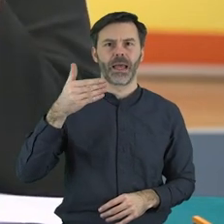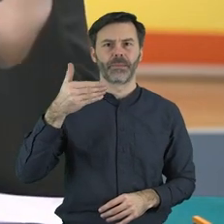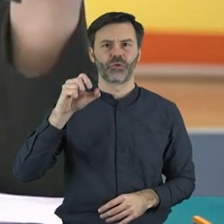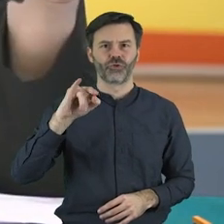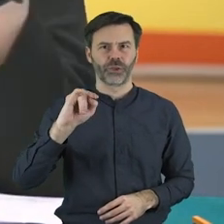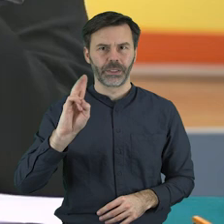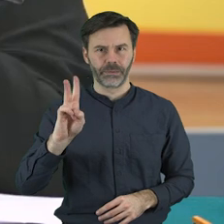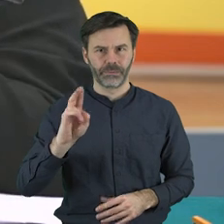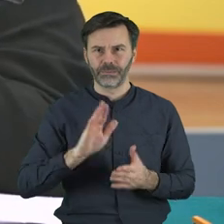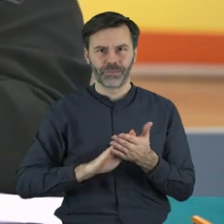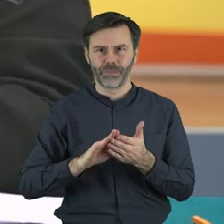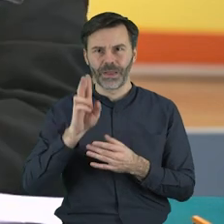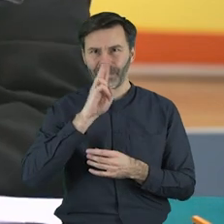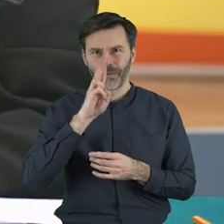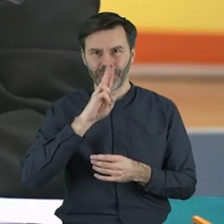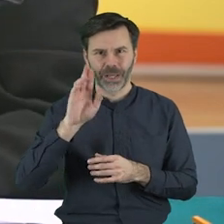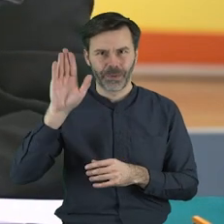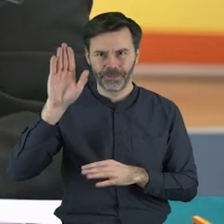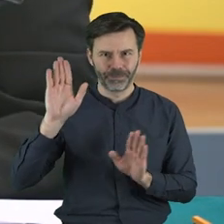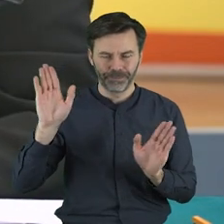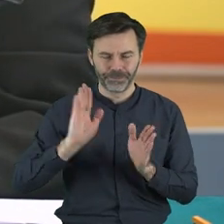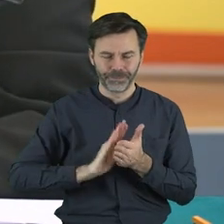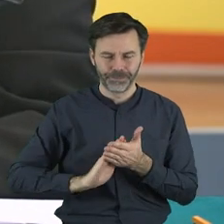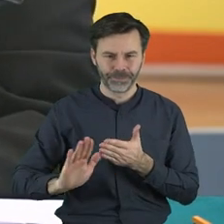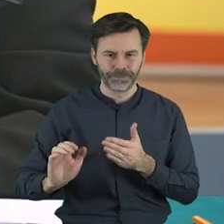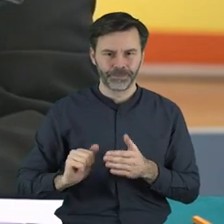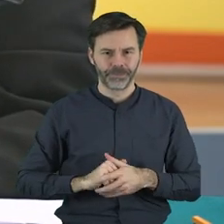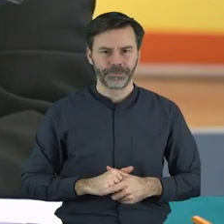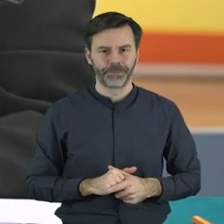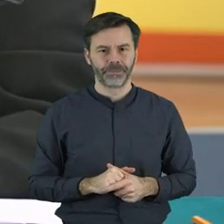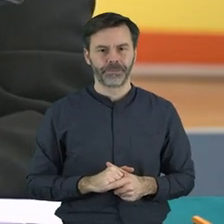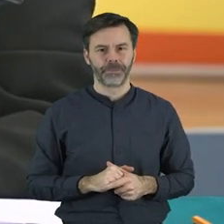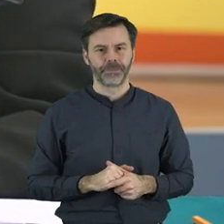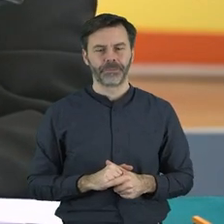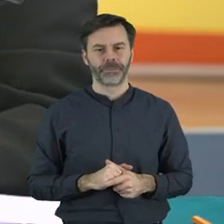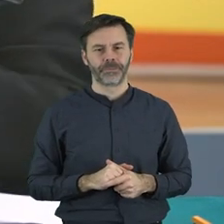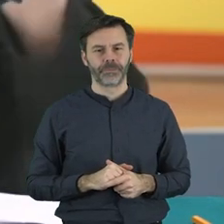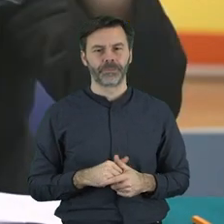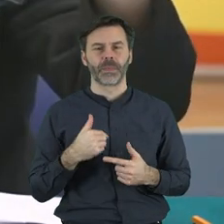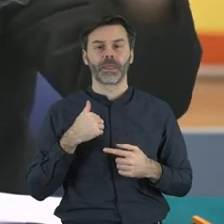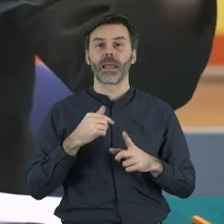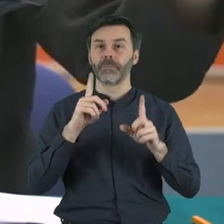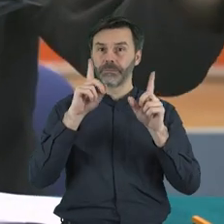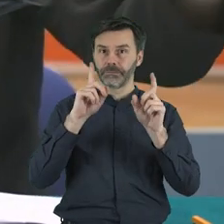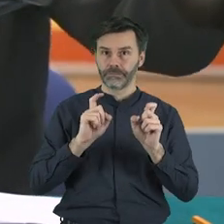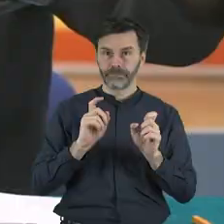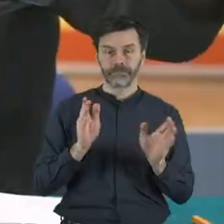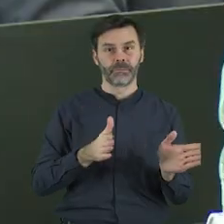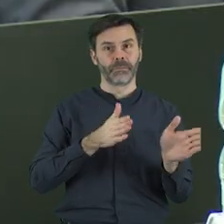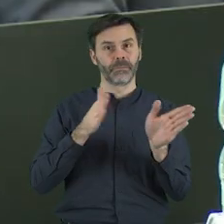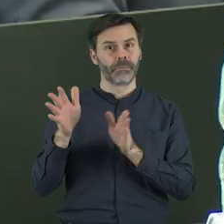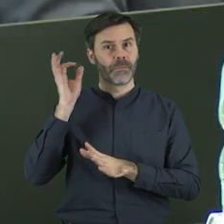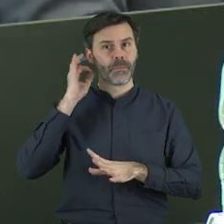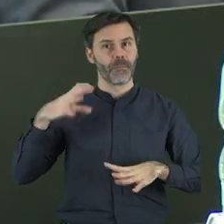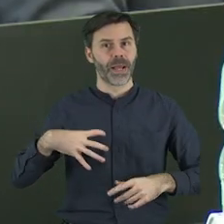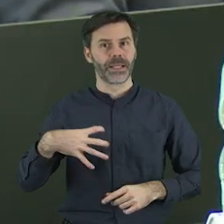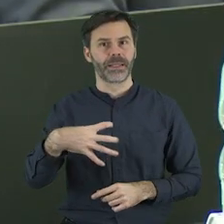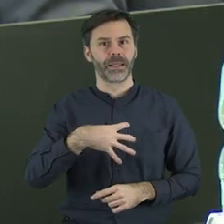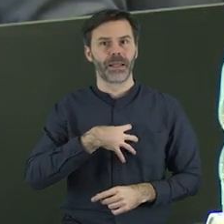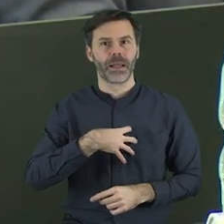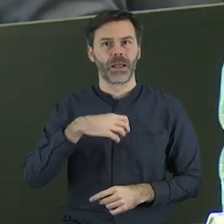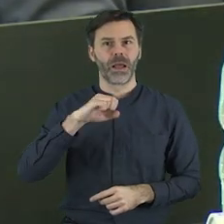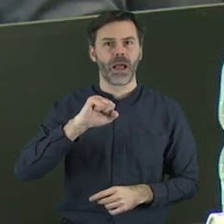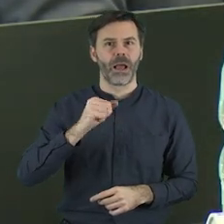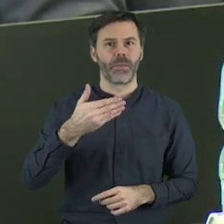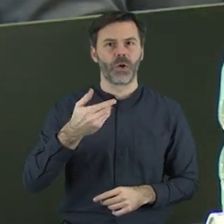zacznę, a później rzeczywiście oddam też głos pani dyrektor Mrozik. Szanowni państwo, sporo